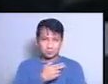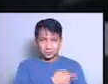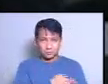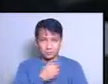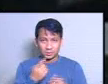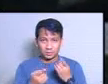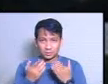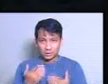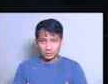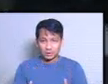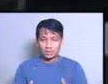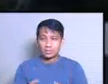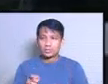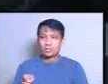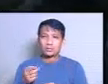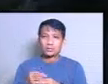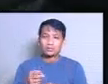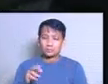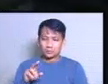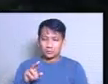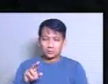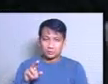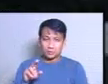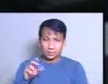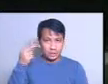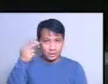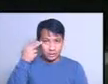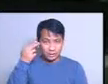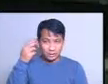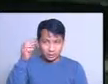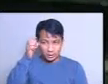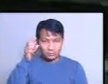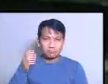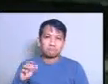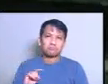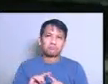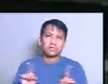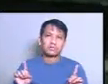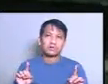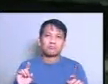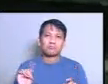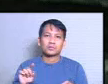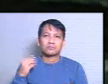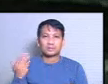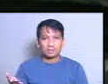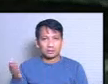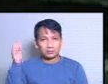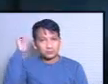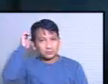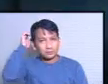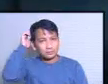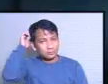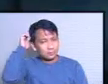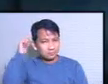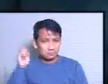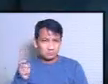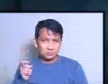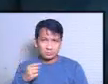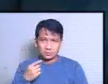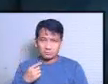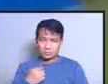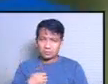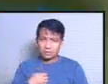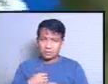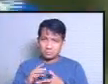ang driver ng kotse na si Senior Labor Officer Helen Dacanay, pero idiniklar rin siyang dead on arrival. Kwento ng ilang